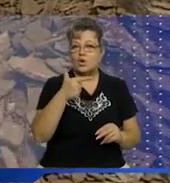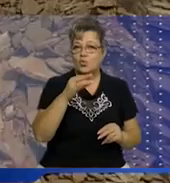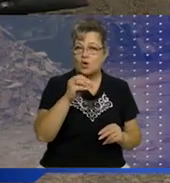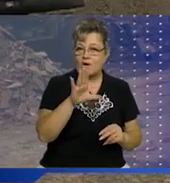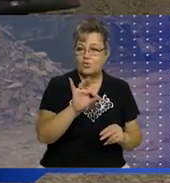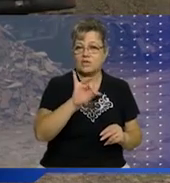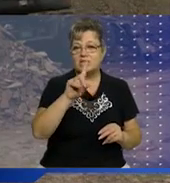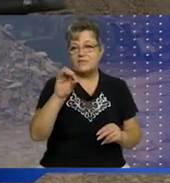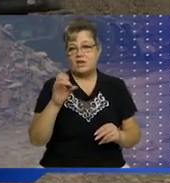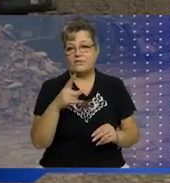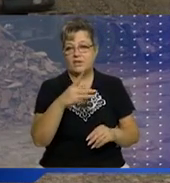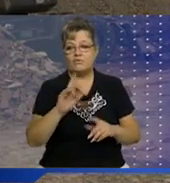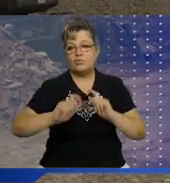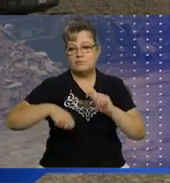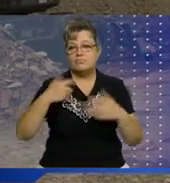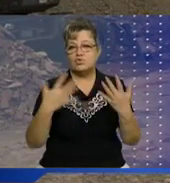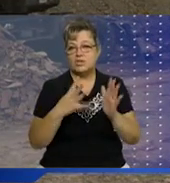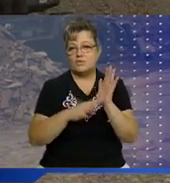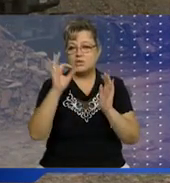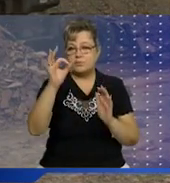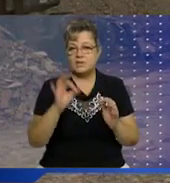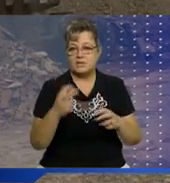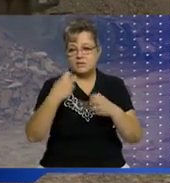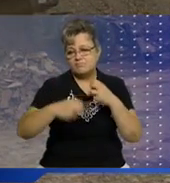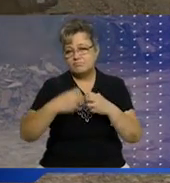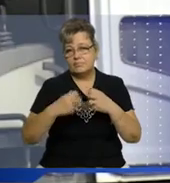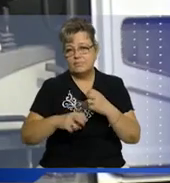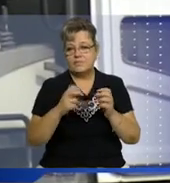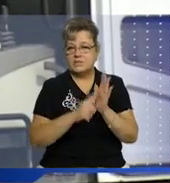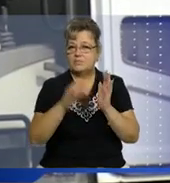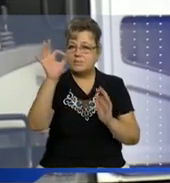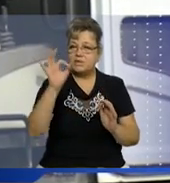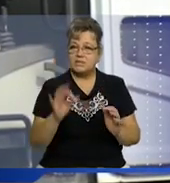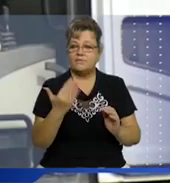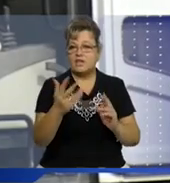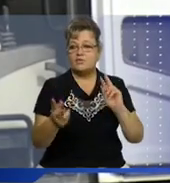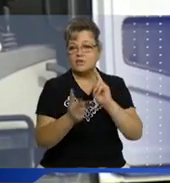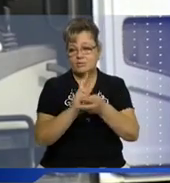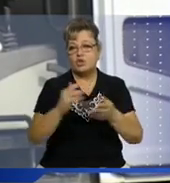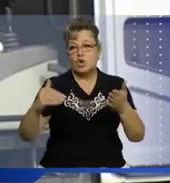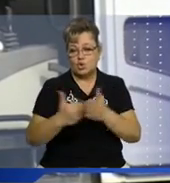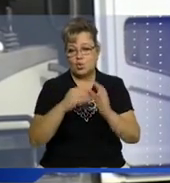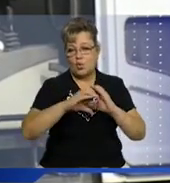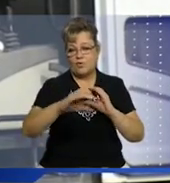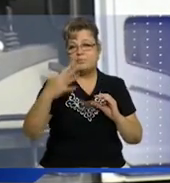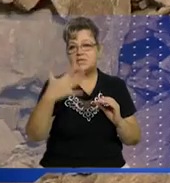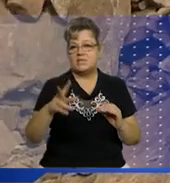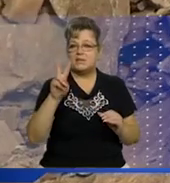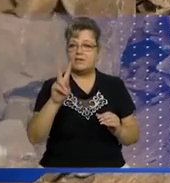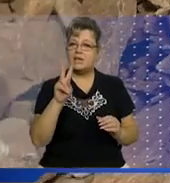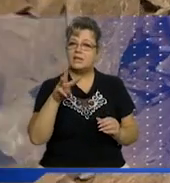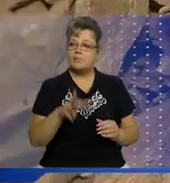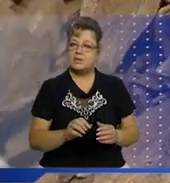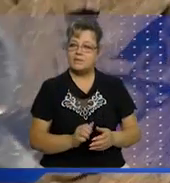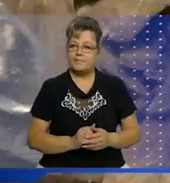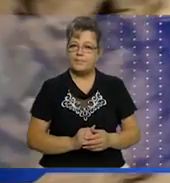жителей Гукова и Зверева. Его износ 90%. За этот год произошло уже 70 аварийных ситуаций. На его смену пришел новый водовод